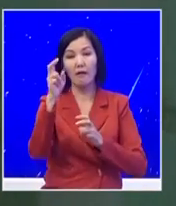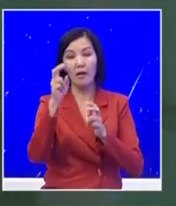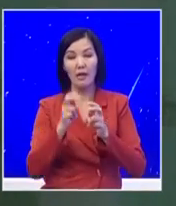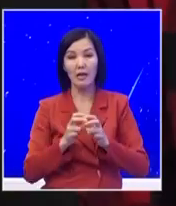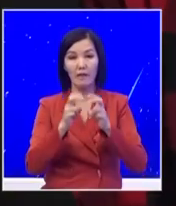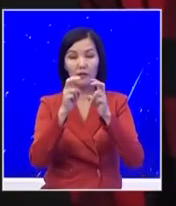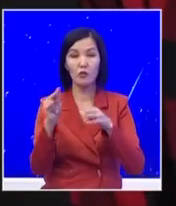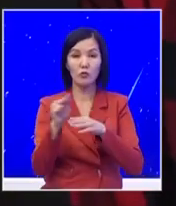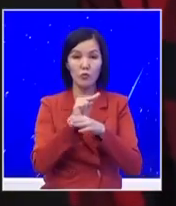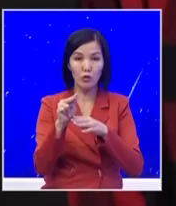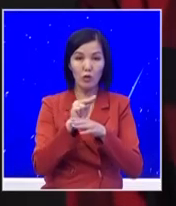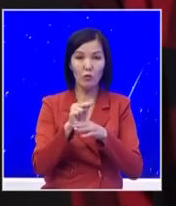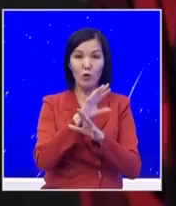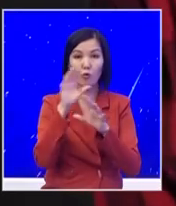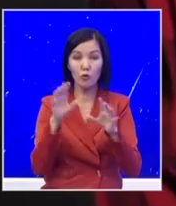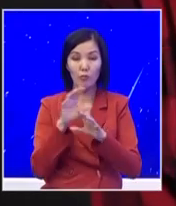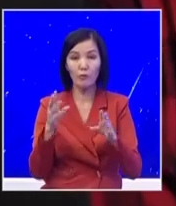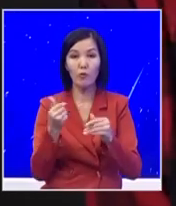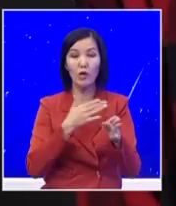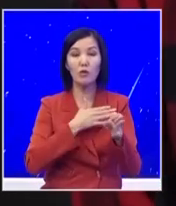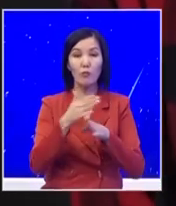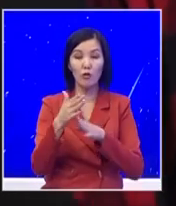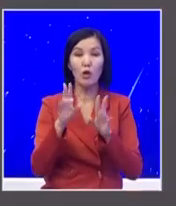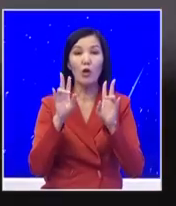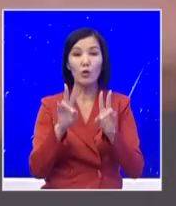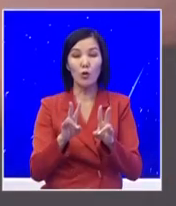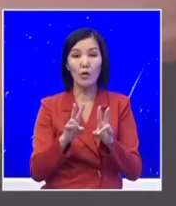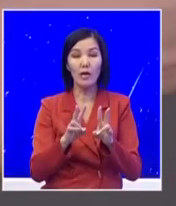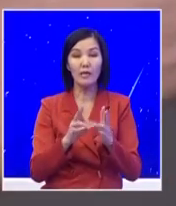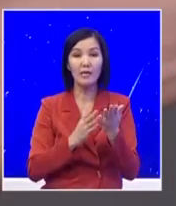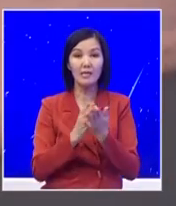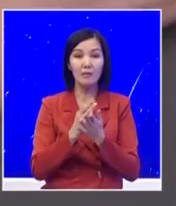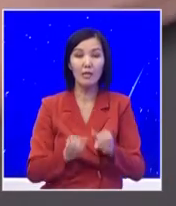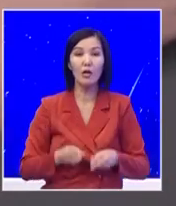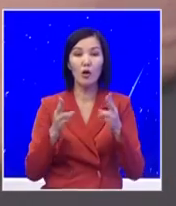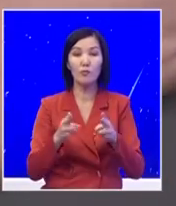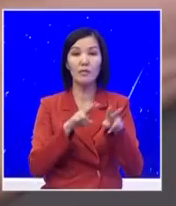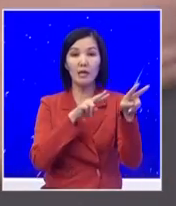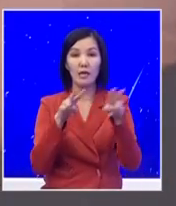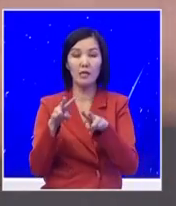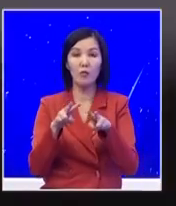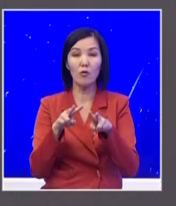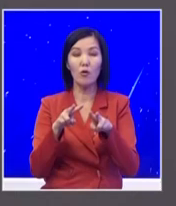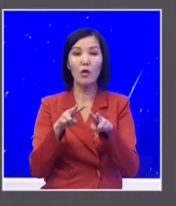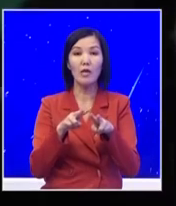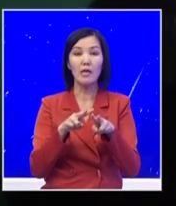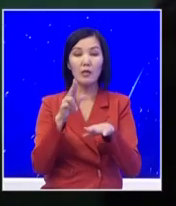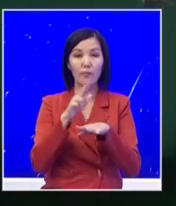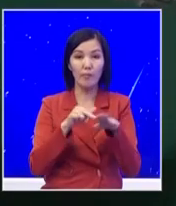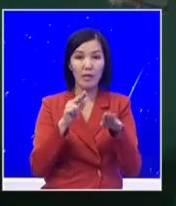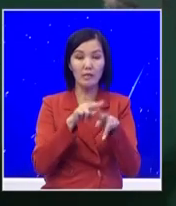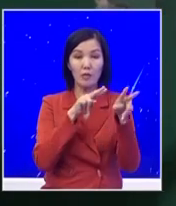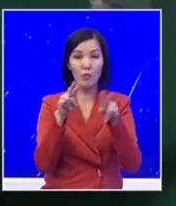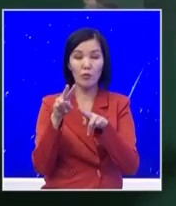жөндеу жұмыстарына немесе күтіп баптауына жұмсалады. Ал лифт қызметінің қауіпсіздігін қадағалау жергілікті тұрғын үй инспекциясының құзыретіне